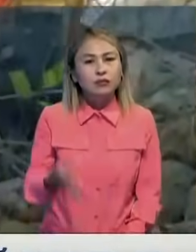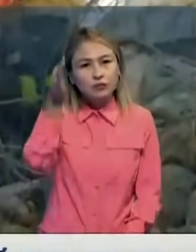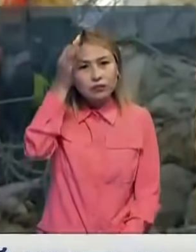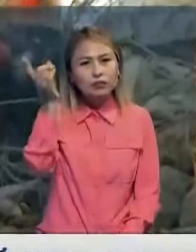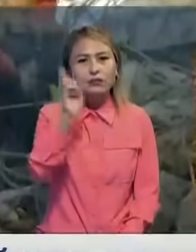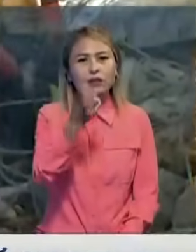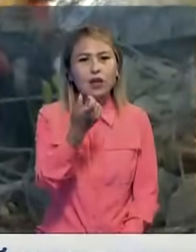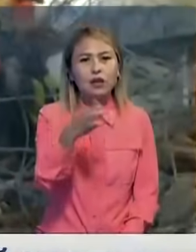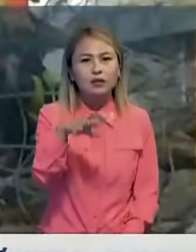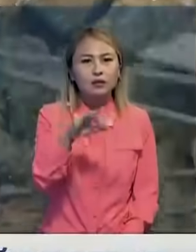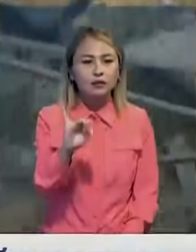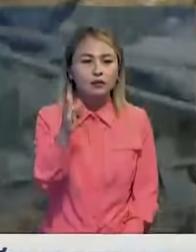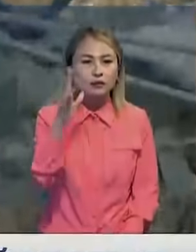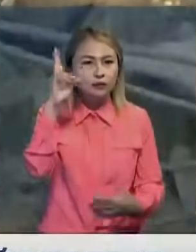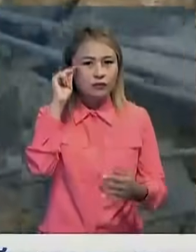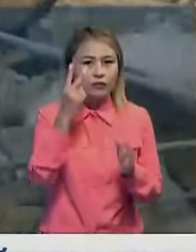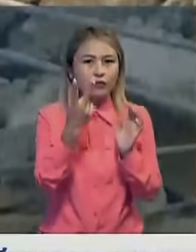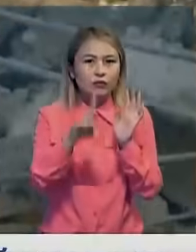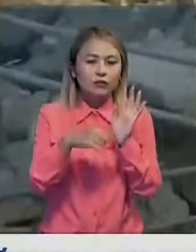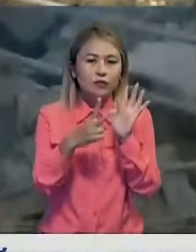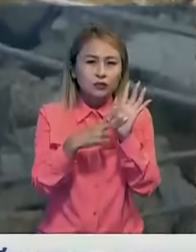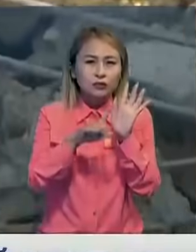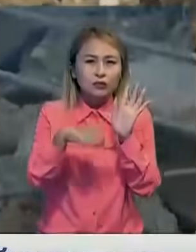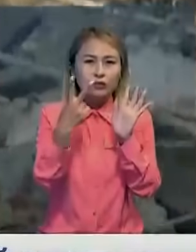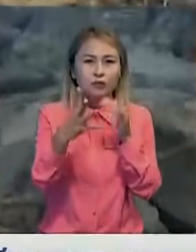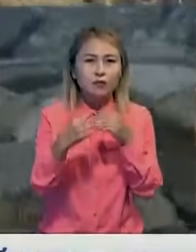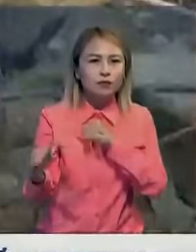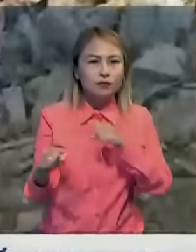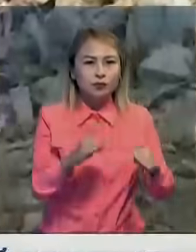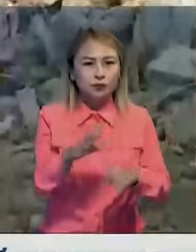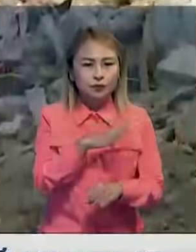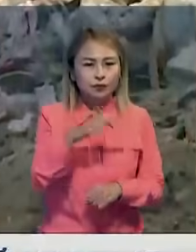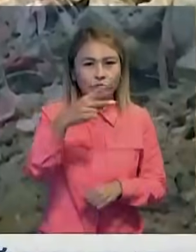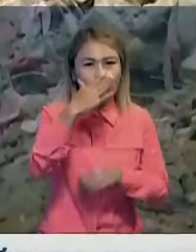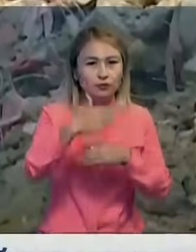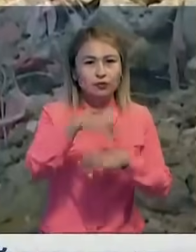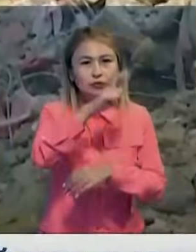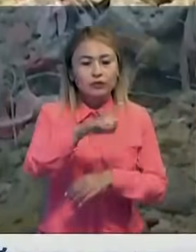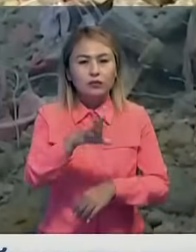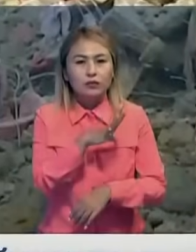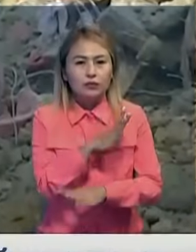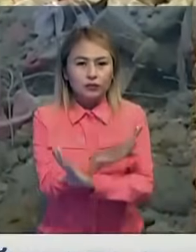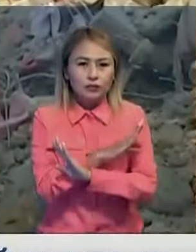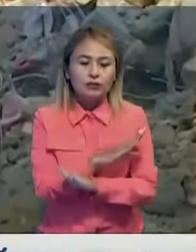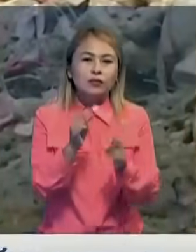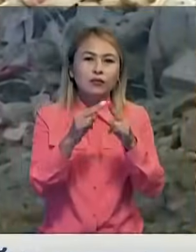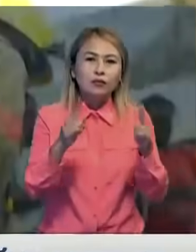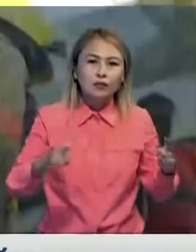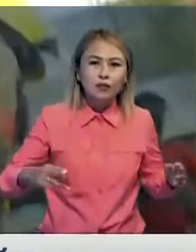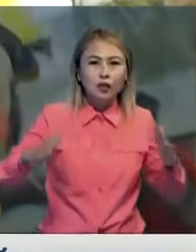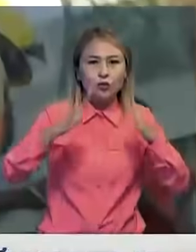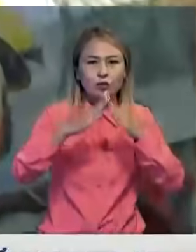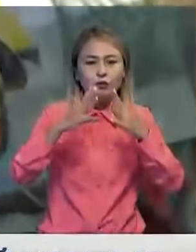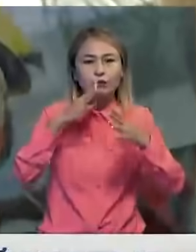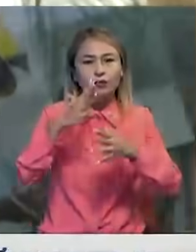Еске сала кетейік, Гаитиде сенбі күні 7,2 балдық жер сілкінісі болып, 2 мыңға жуық адам қаза тапты. Мыңдаған